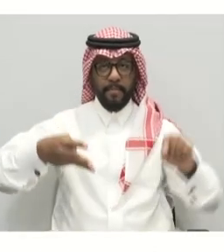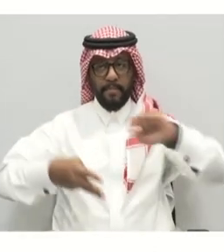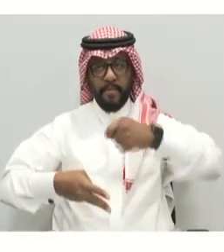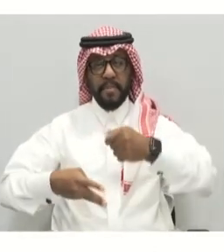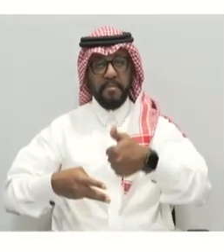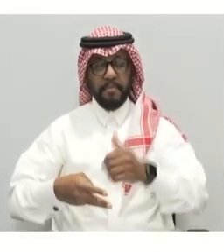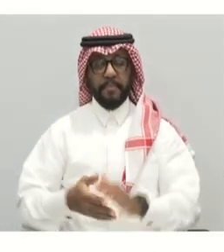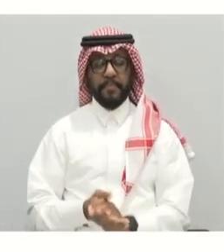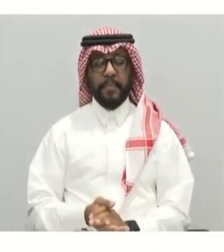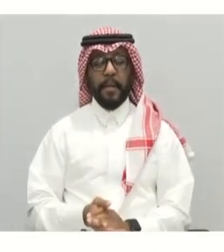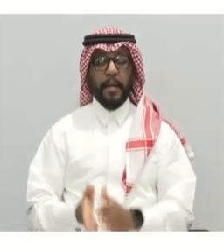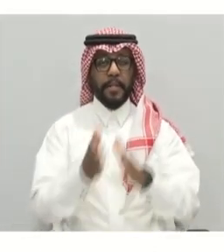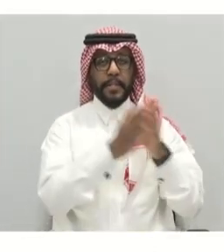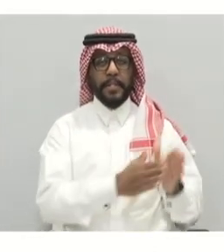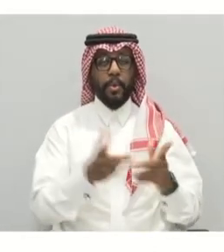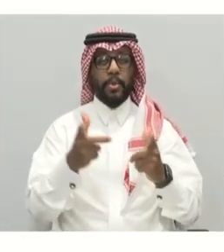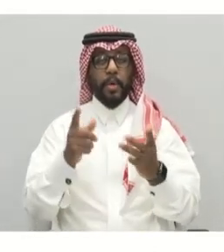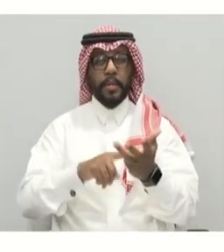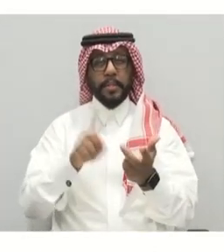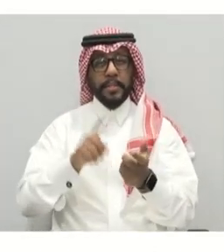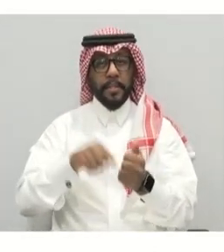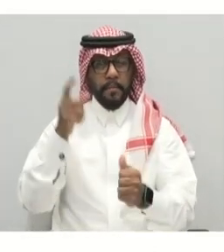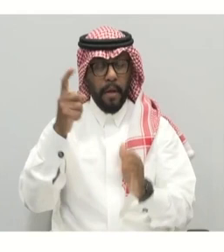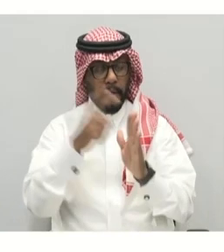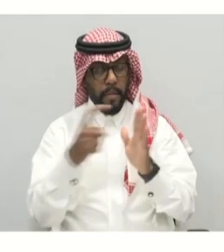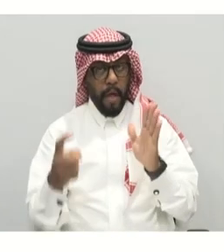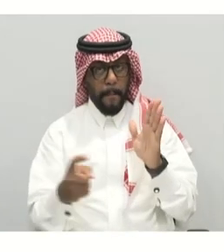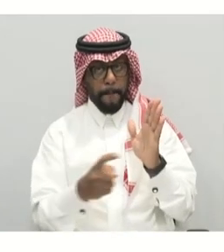عدد وعددي فوائد الالتزام بالمسؤوليات